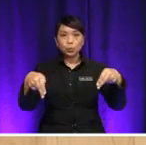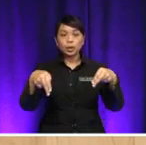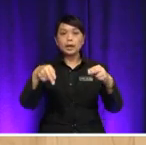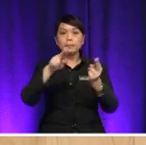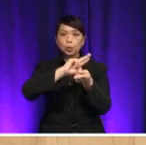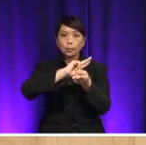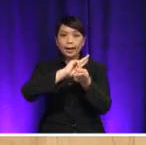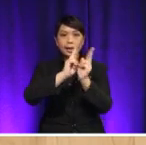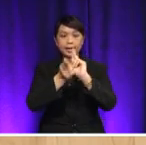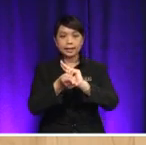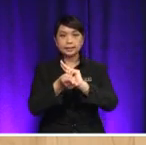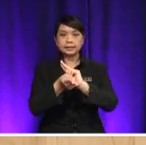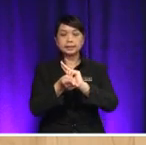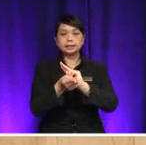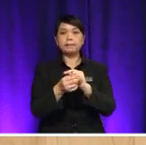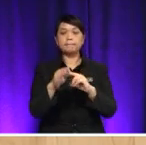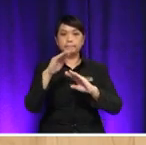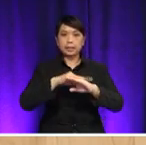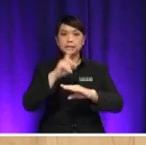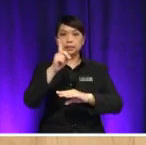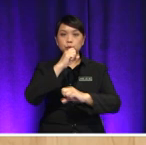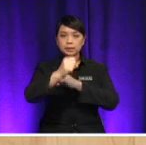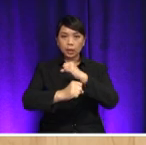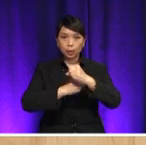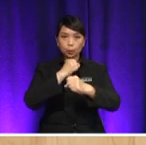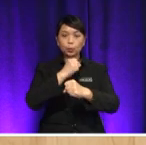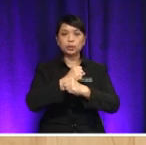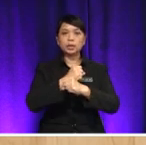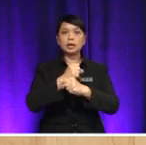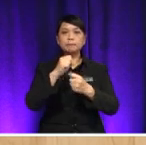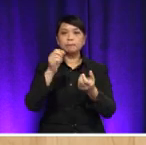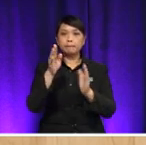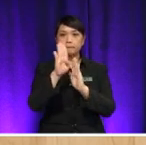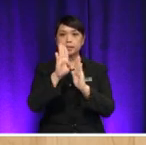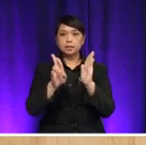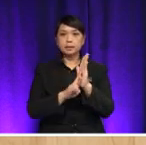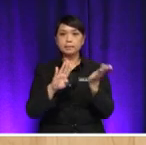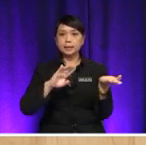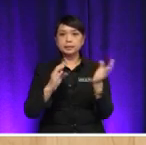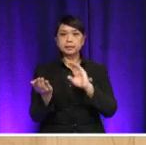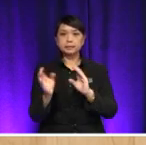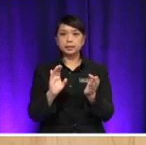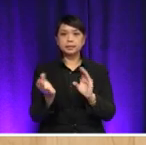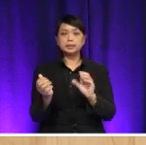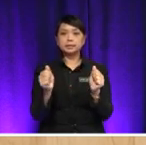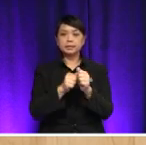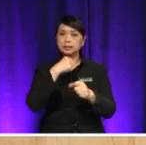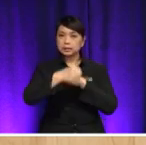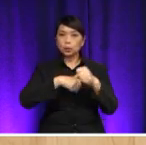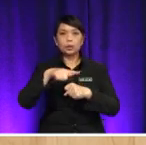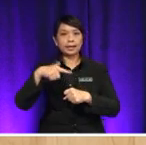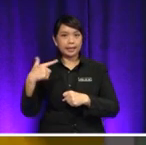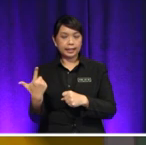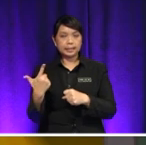pemboleh ubah pada suatu tahun tertentu berbanding dengan tahun lain sebagai tahun